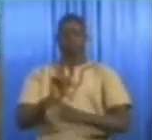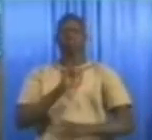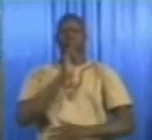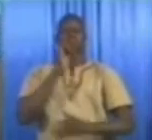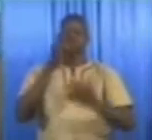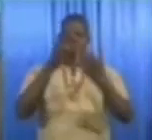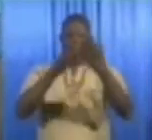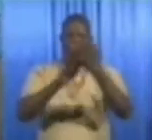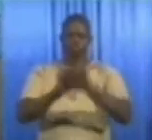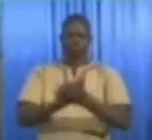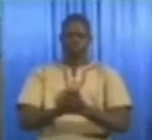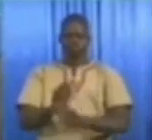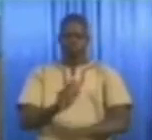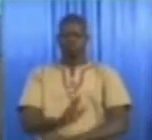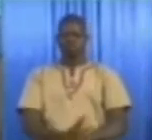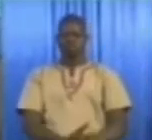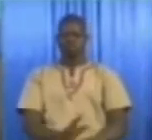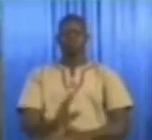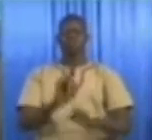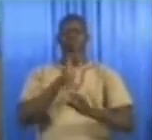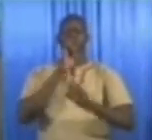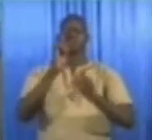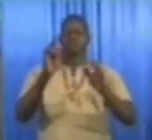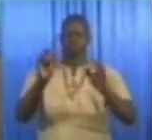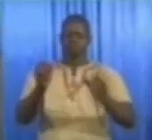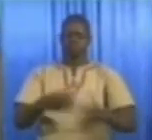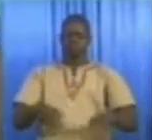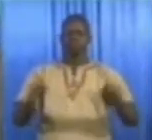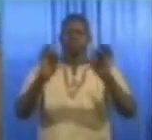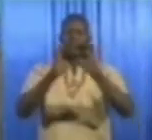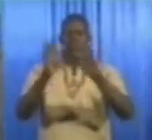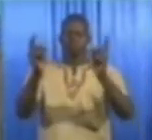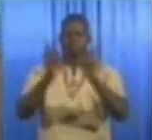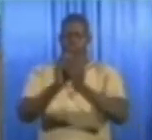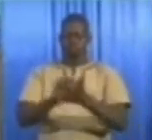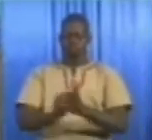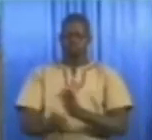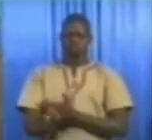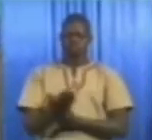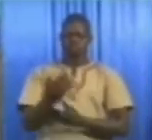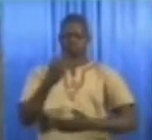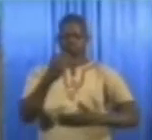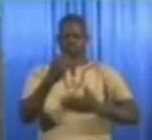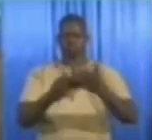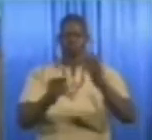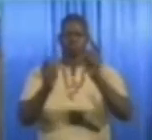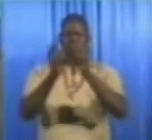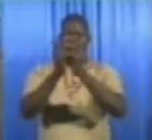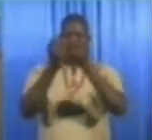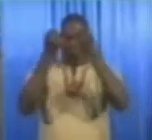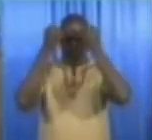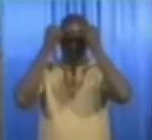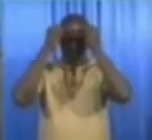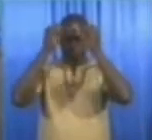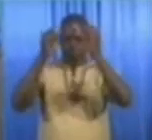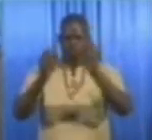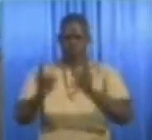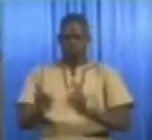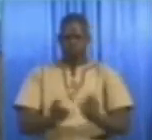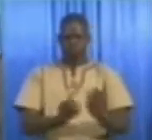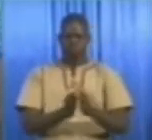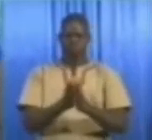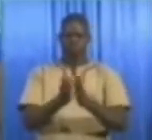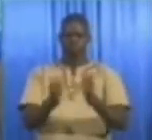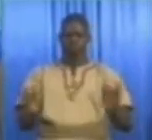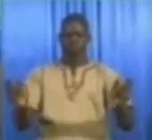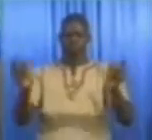cet après-midi, a été le principal sujet de la rencontre de ce matin. Les détails avec le président directeur général de Royal